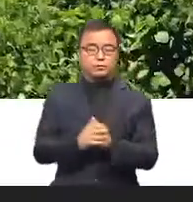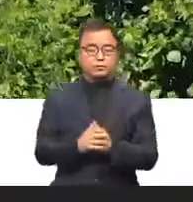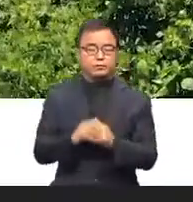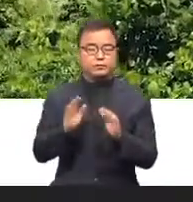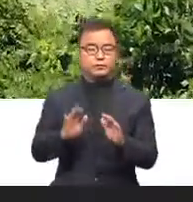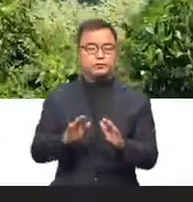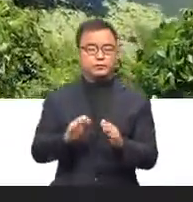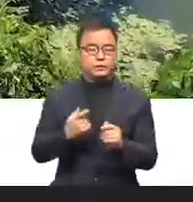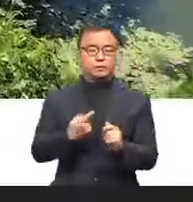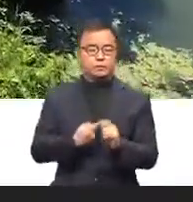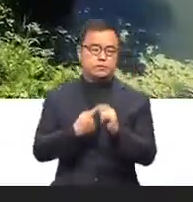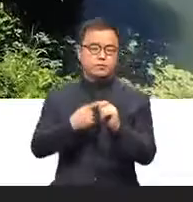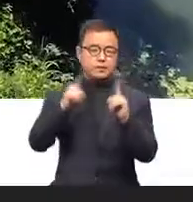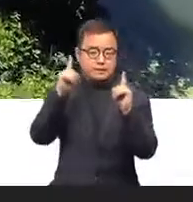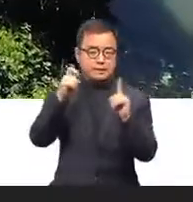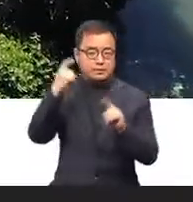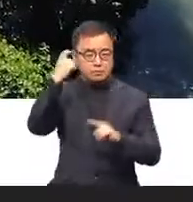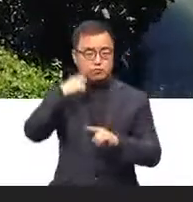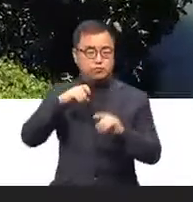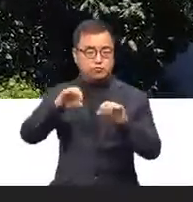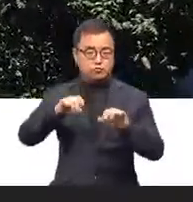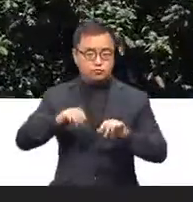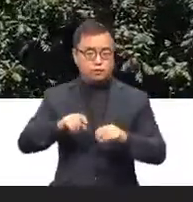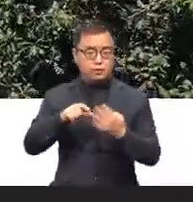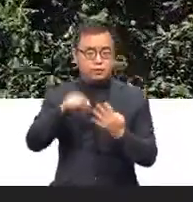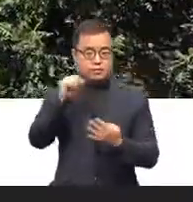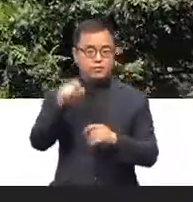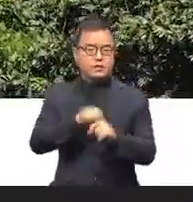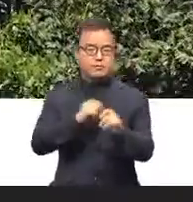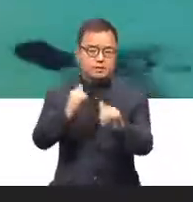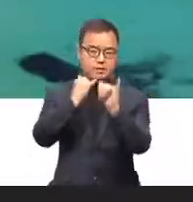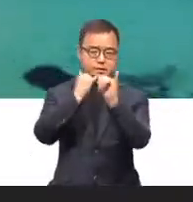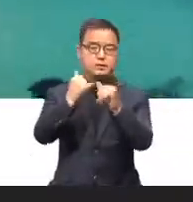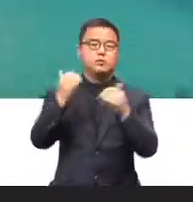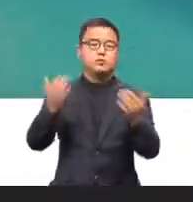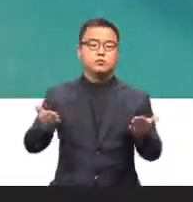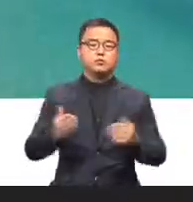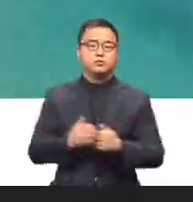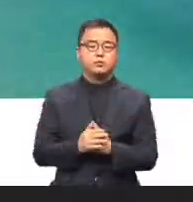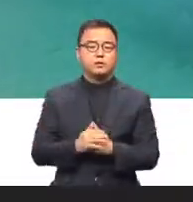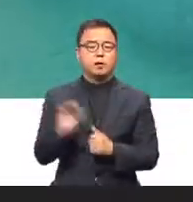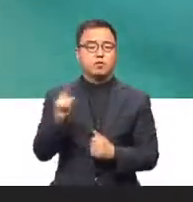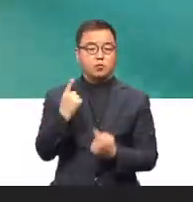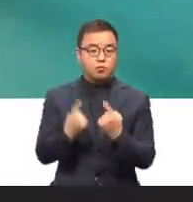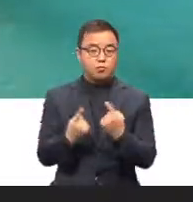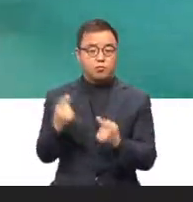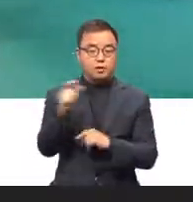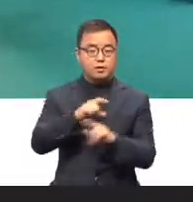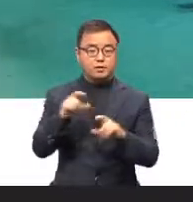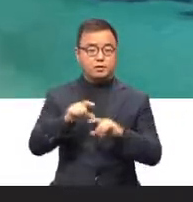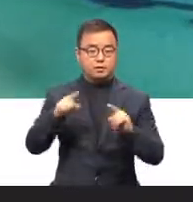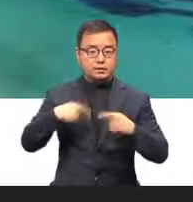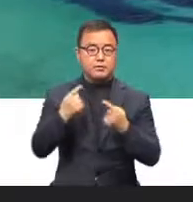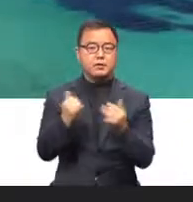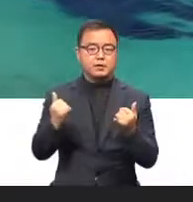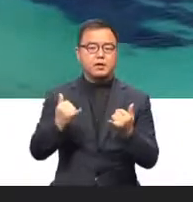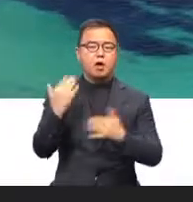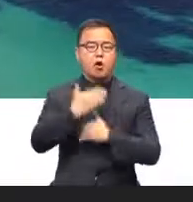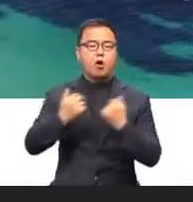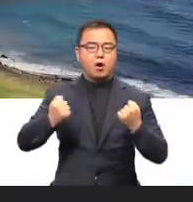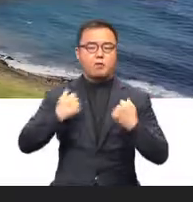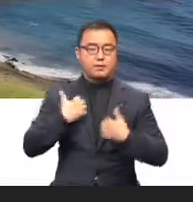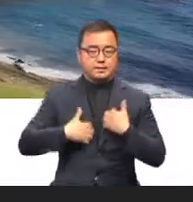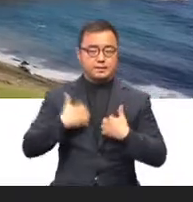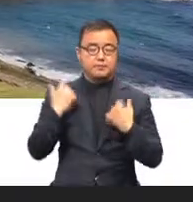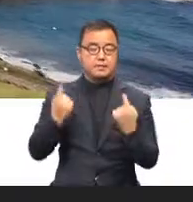또한 베스트 사진 또는 후기를 선발 해서 특별상 도 시상할 예정입니다 예 무엇보다 참가자들이 건강하고 즐겁게 여행을